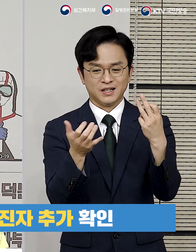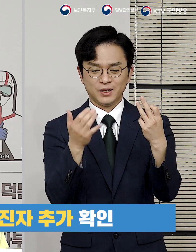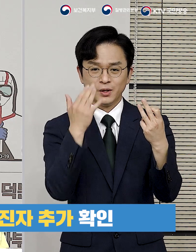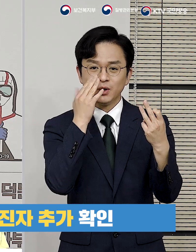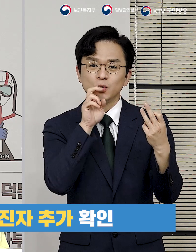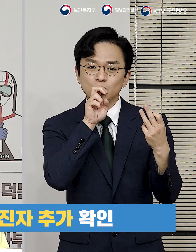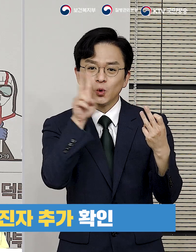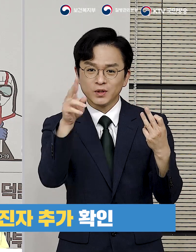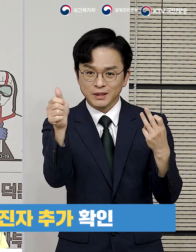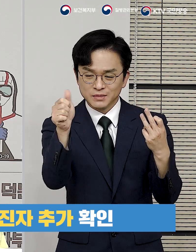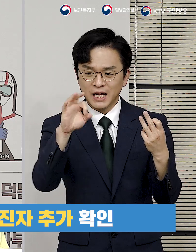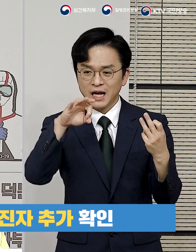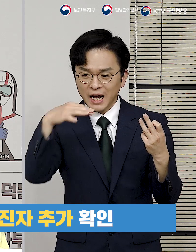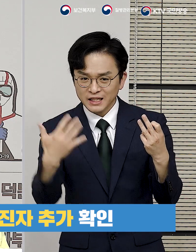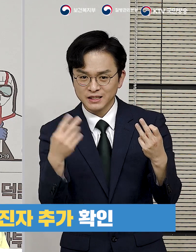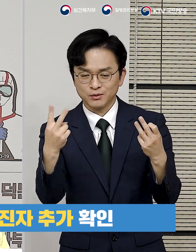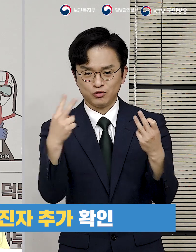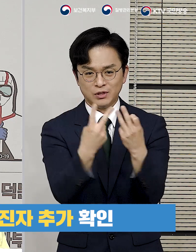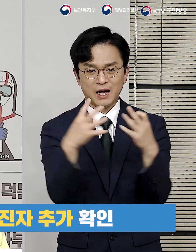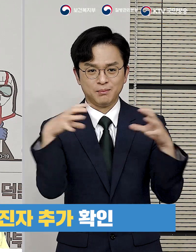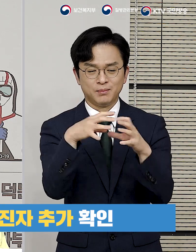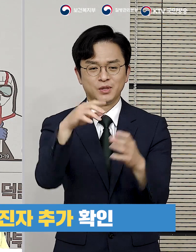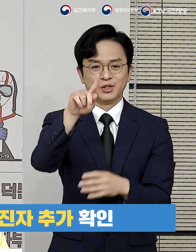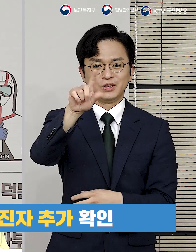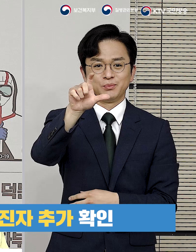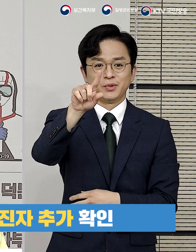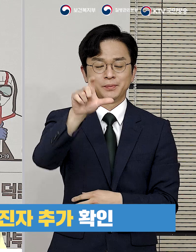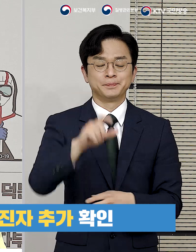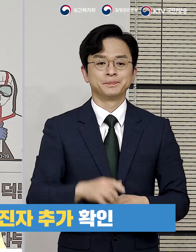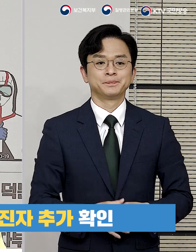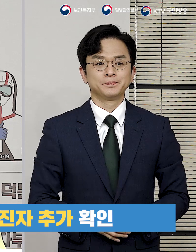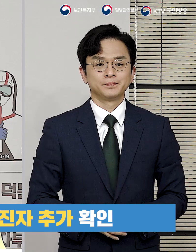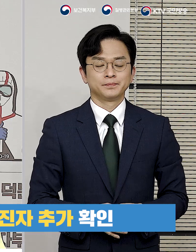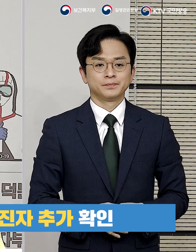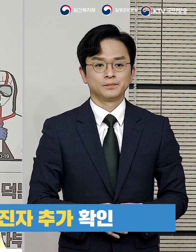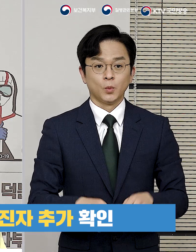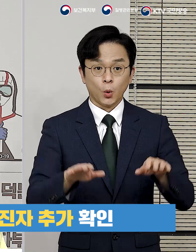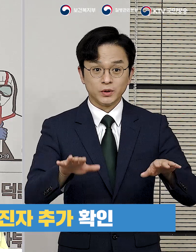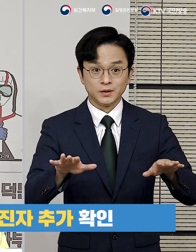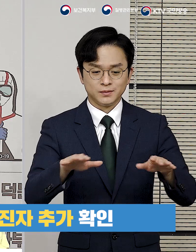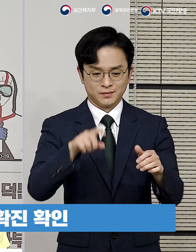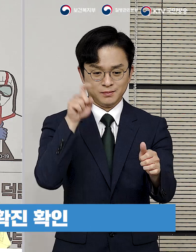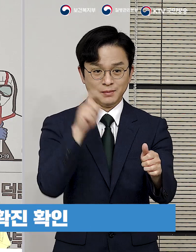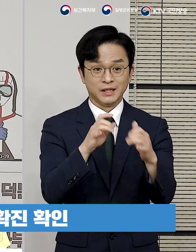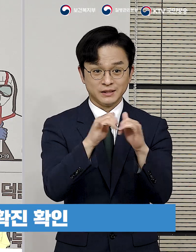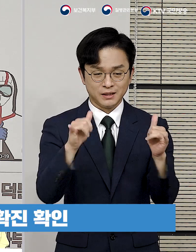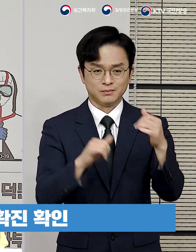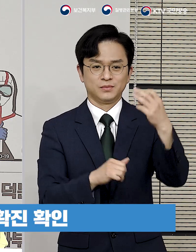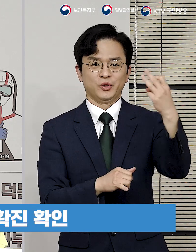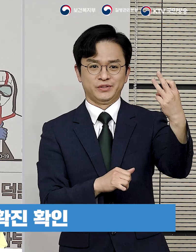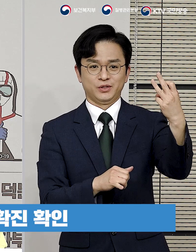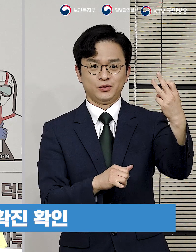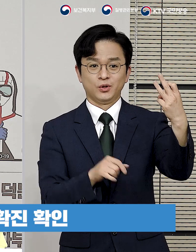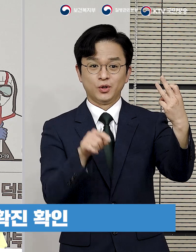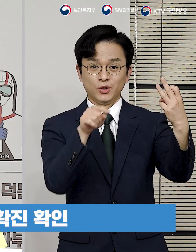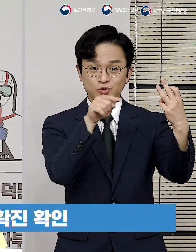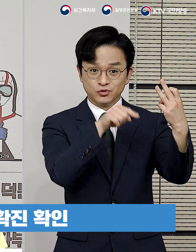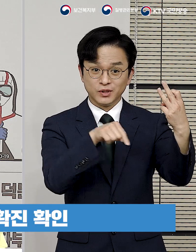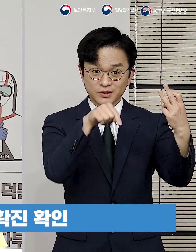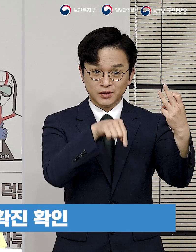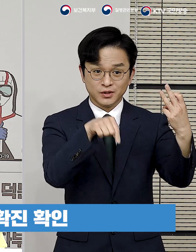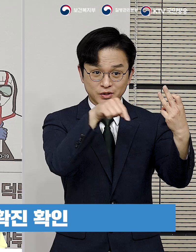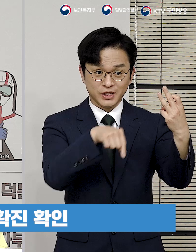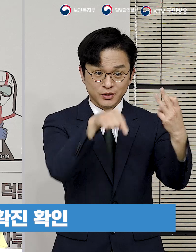관련해서 현재까지 총 15명의 확진자가 발생하였습니다. 오늘 0시 이후